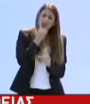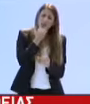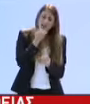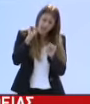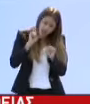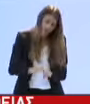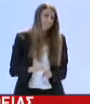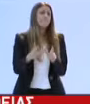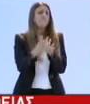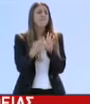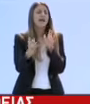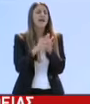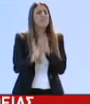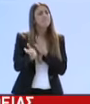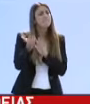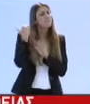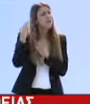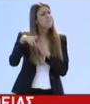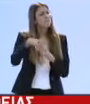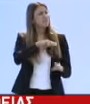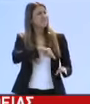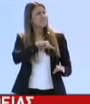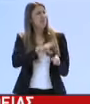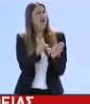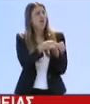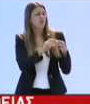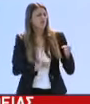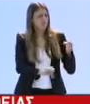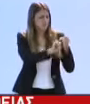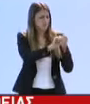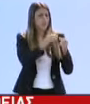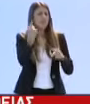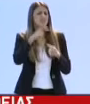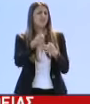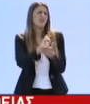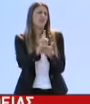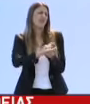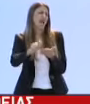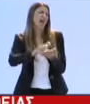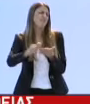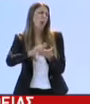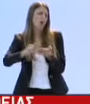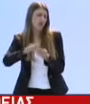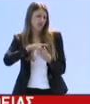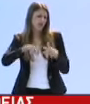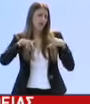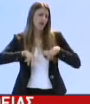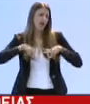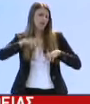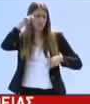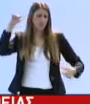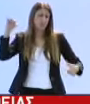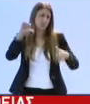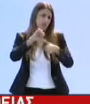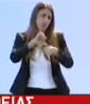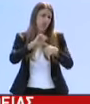παράδειγμα παραδοσιακές πελατειακές σχέσεις, γραφειοκρατική διοίκηση, κρατικίστικη